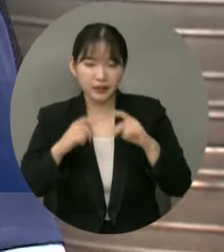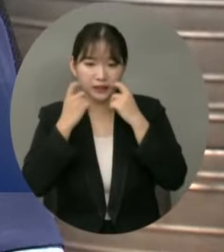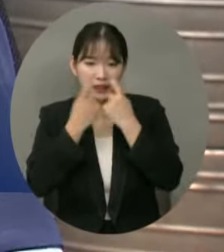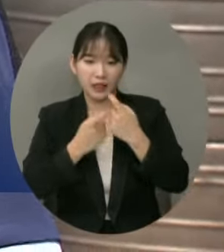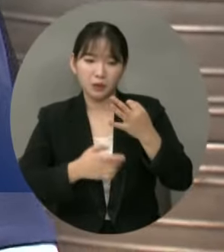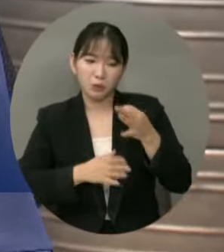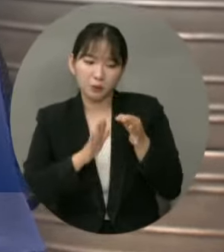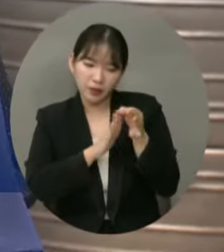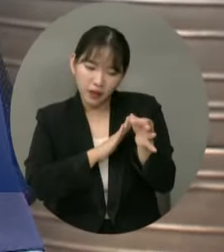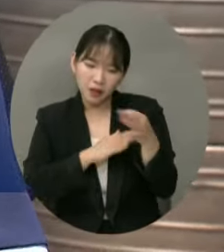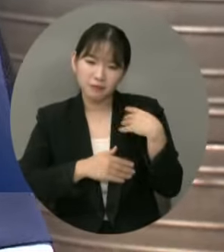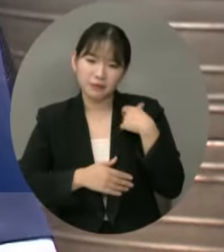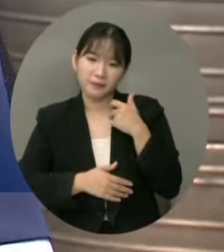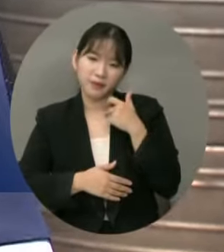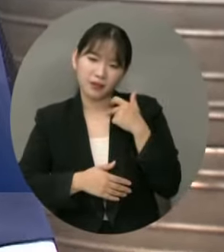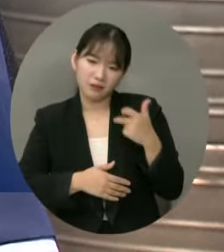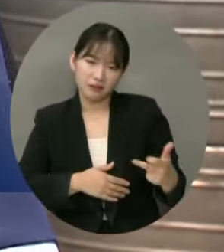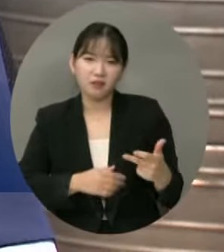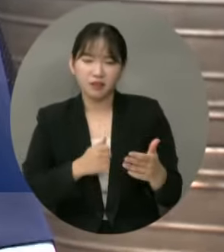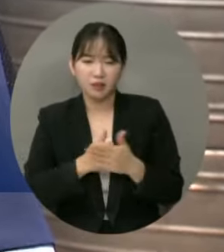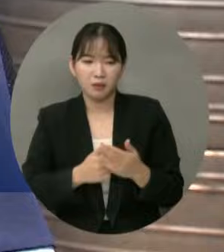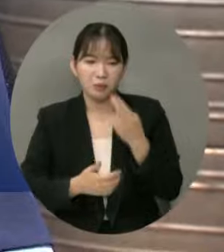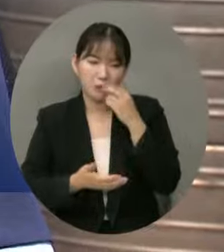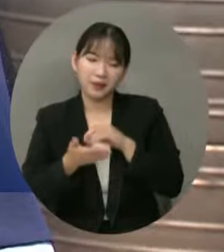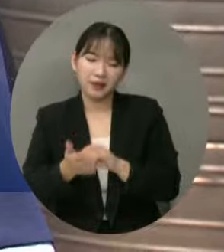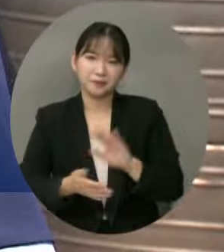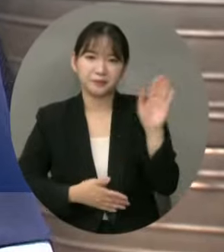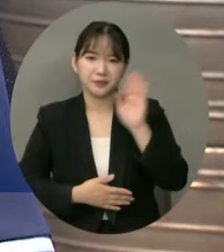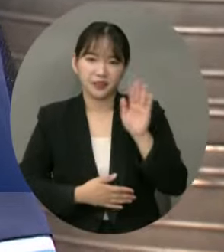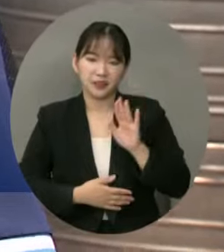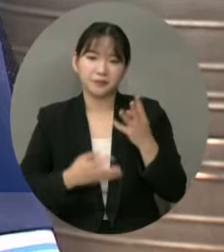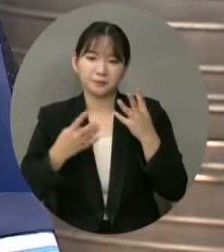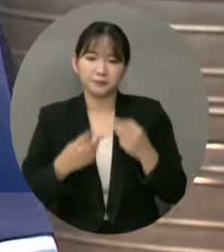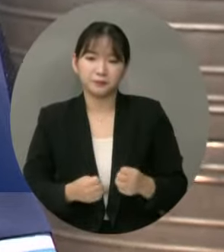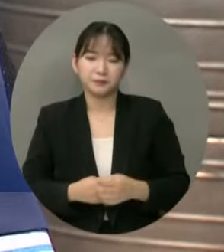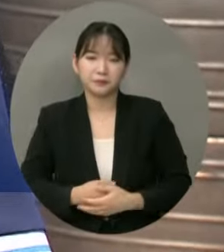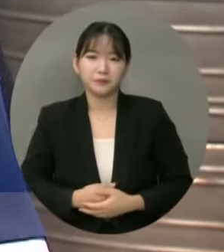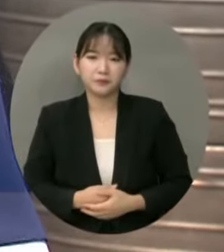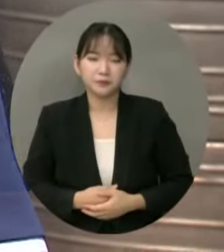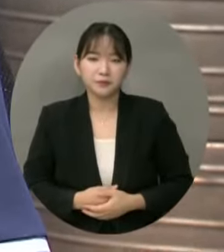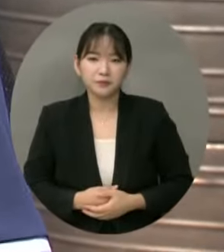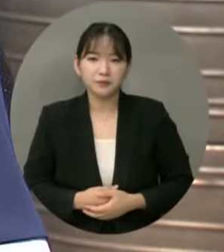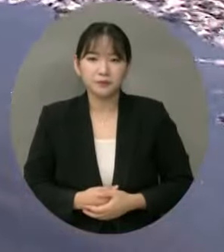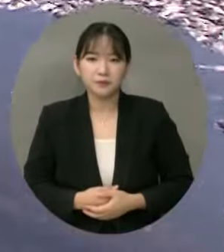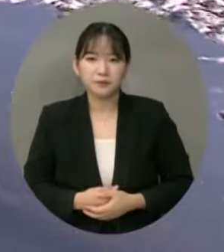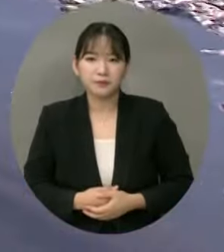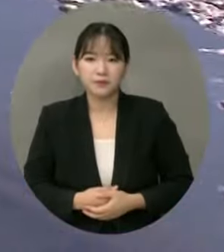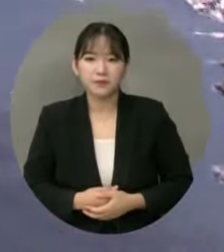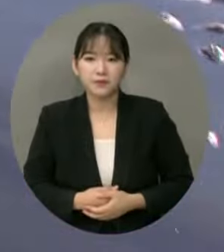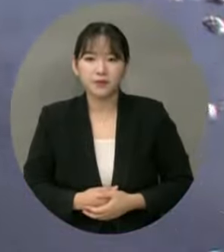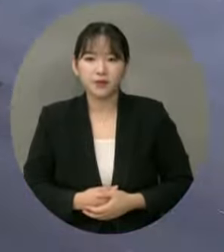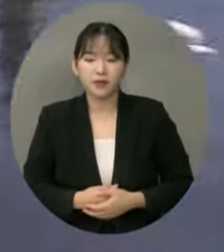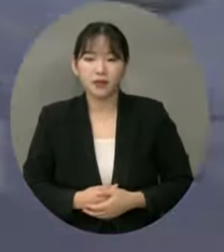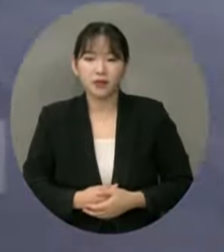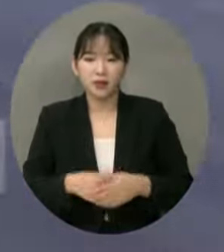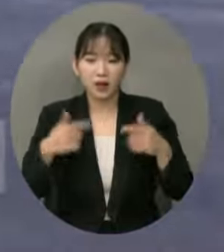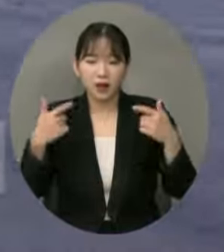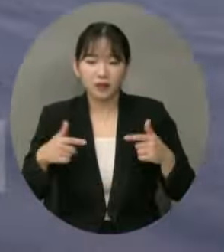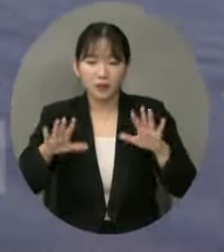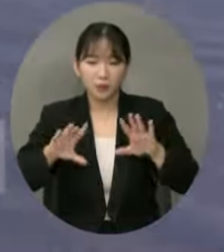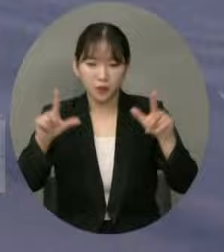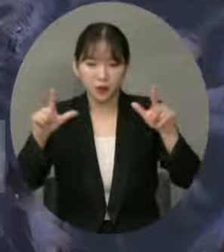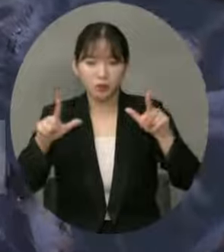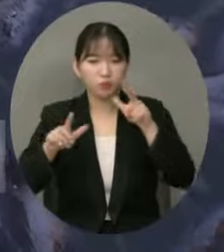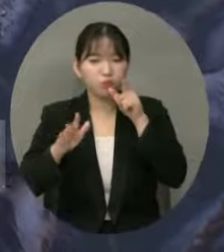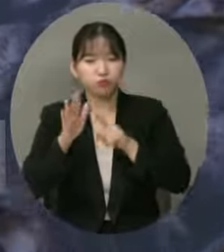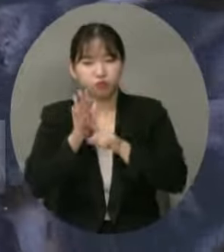지금 개인 부담이 너무 많기 때문에 보 가입을 연중 행사처럼 올해도